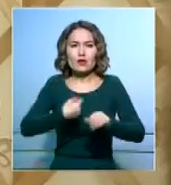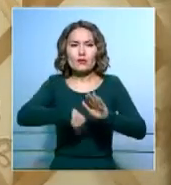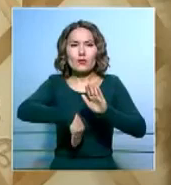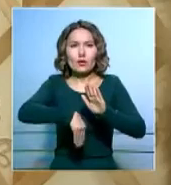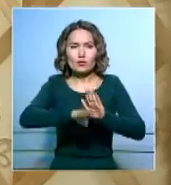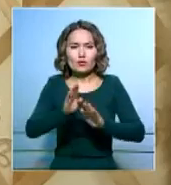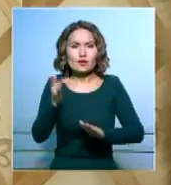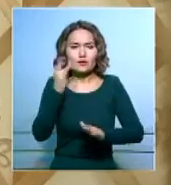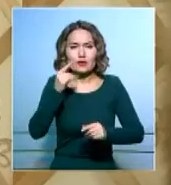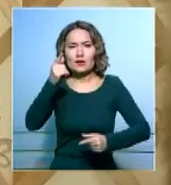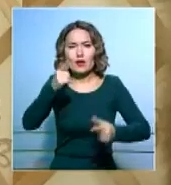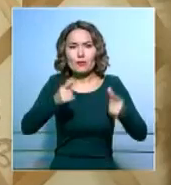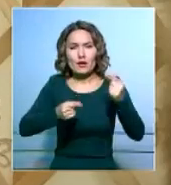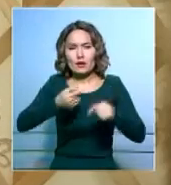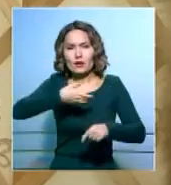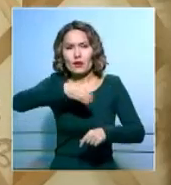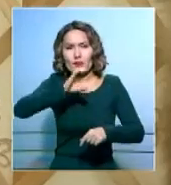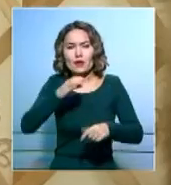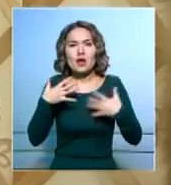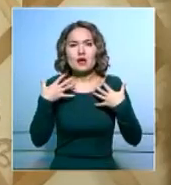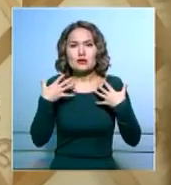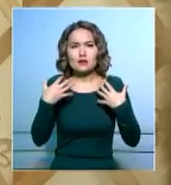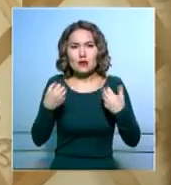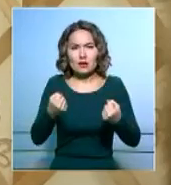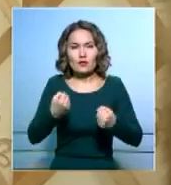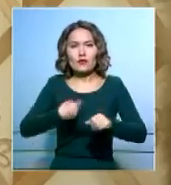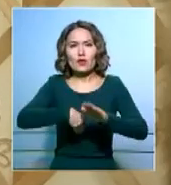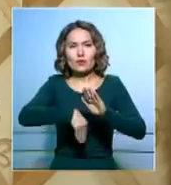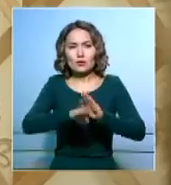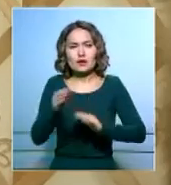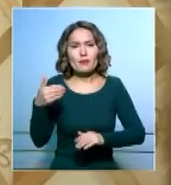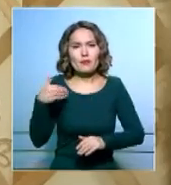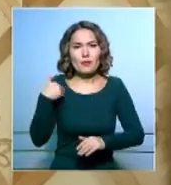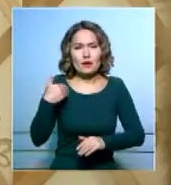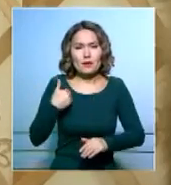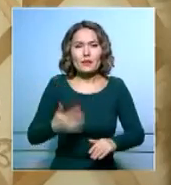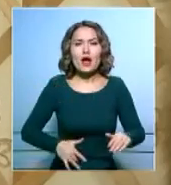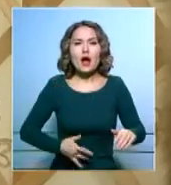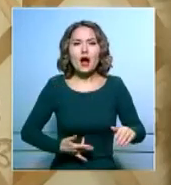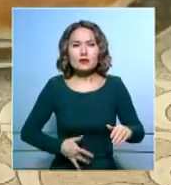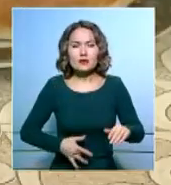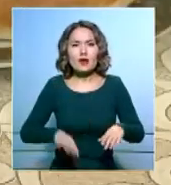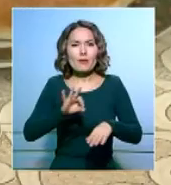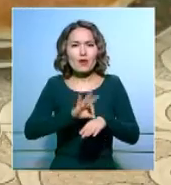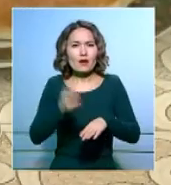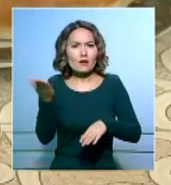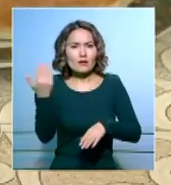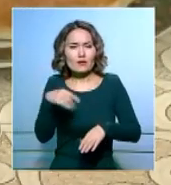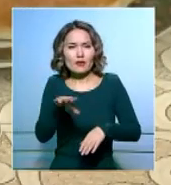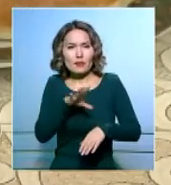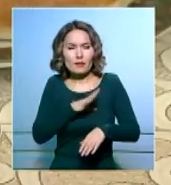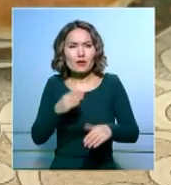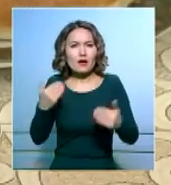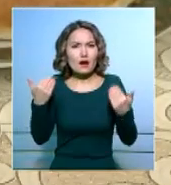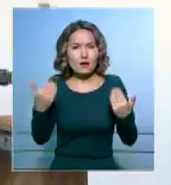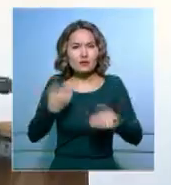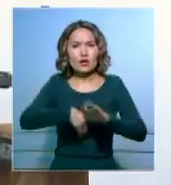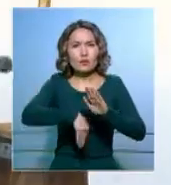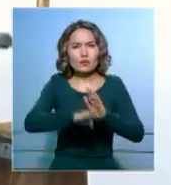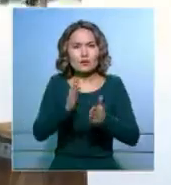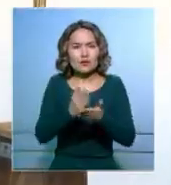болып шықты. Мына асқазанымда бүйрек те, бауыр да, жүрек